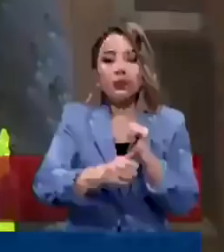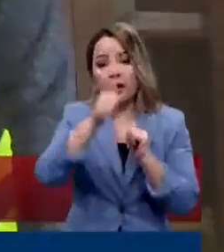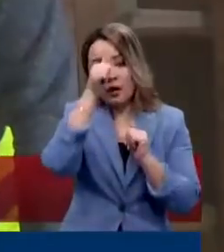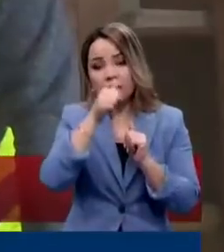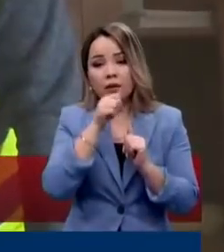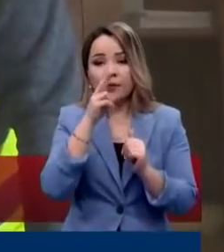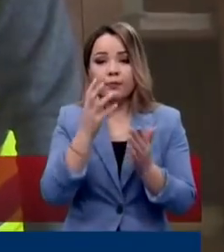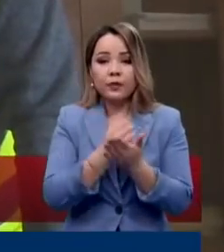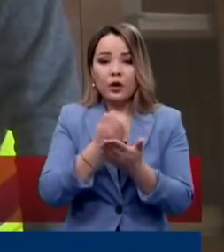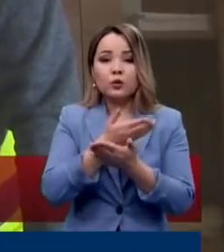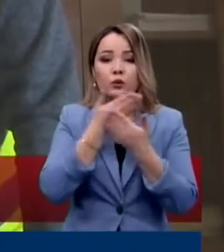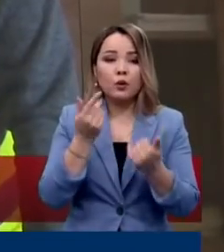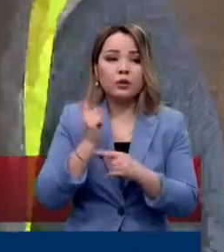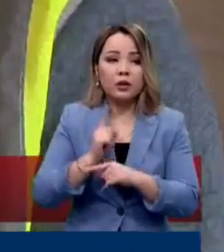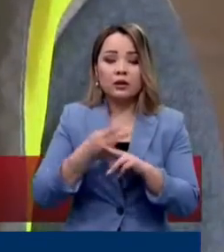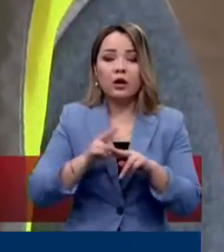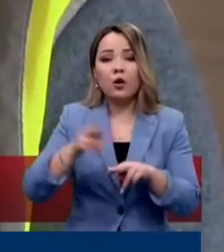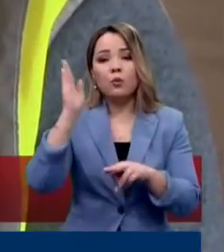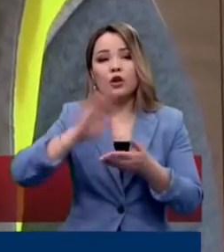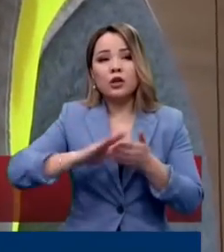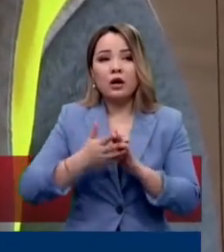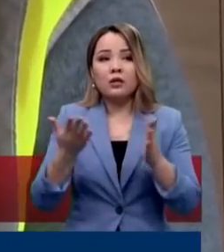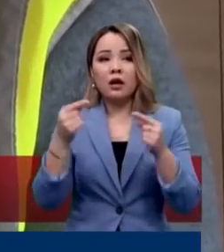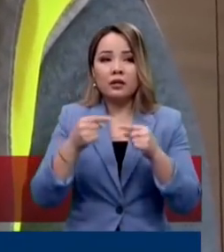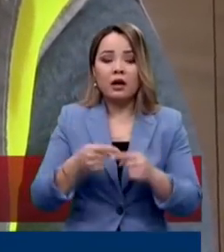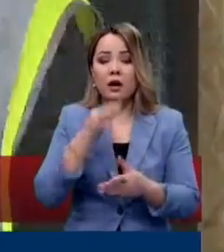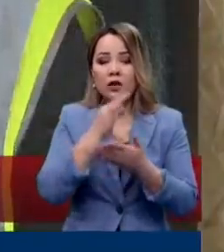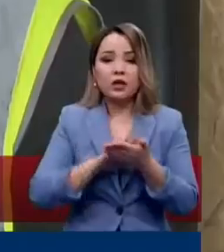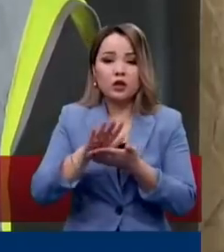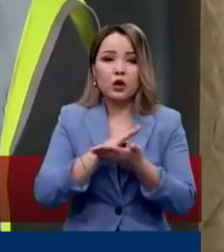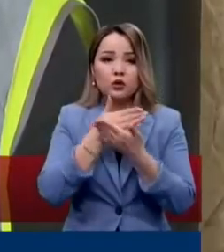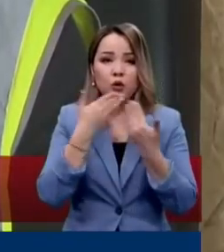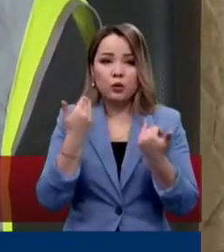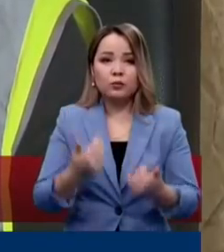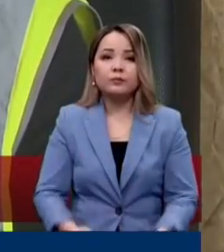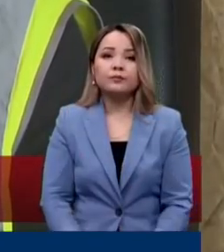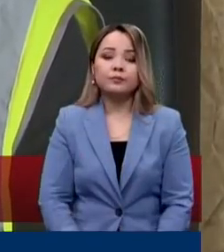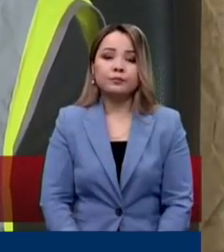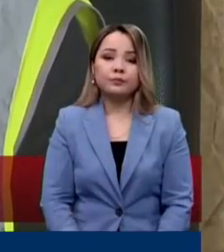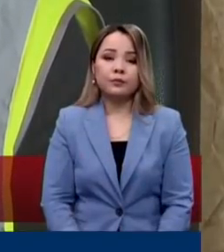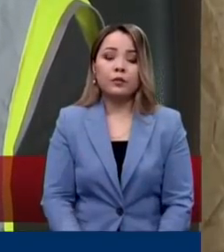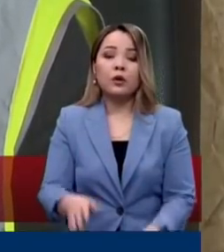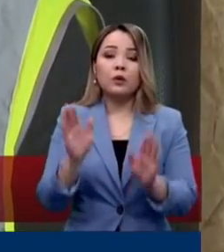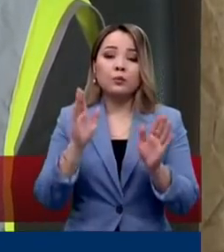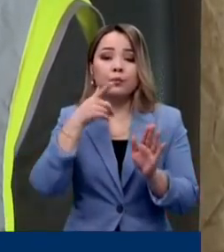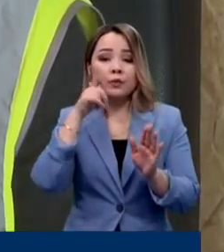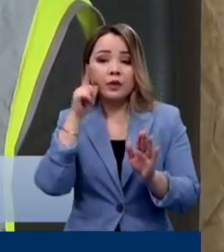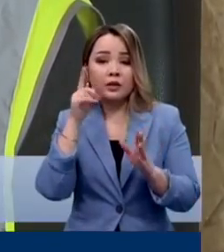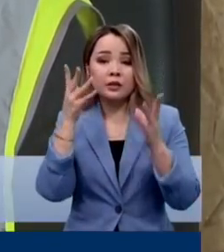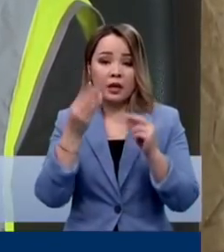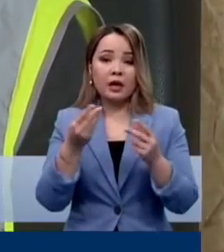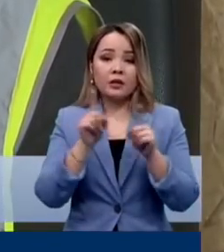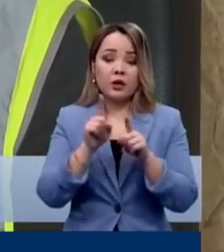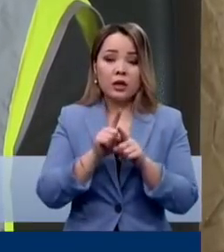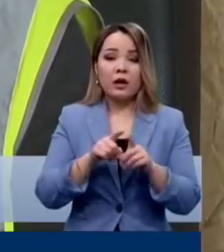алмаған қызметкерлер алдағы жағдайдың қалай болатынын нақты білмейді. Алдың күні ғана бірде технозорымыздың кішкентайы